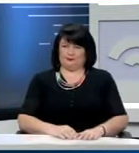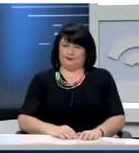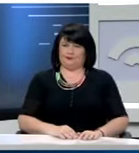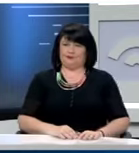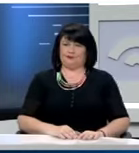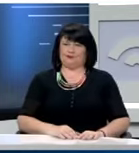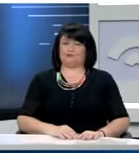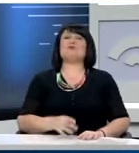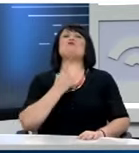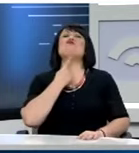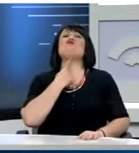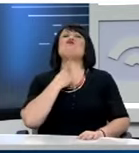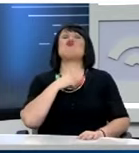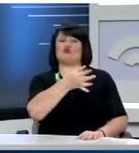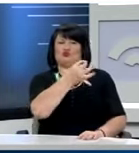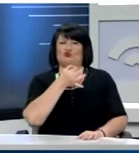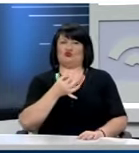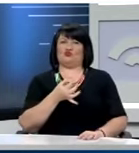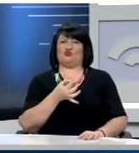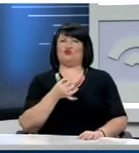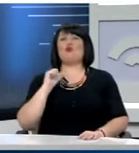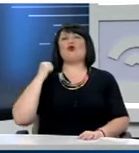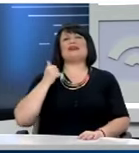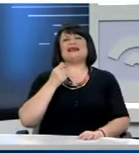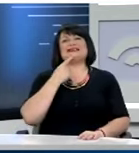Επειδή όμως μου άρεσε ιδιαίτερα η αναφορά σας στο Κίπλινγκ προχθές,